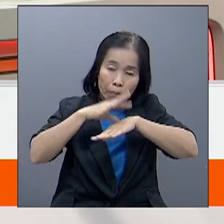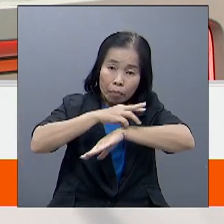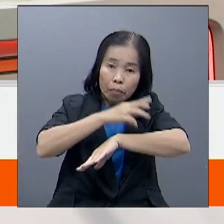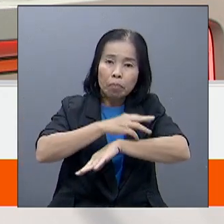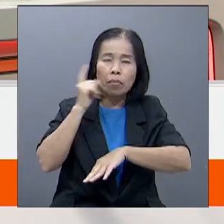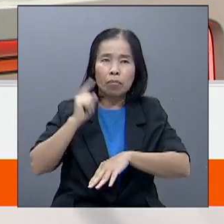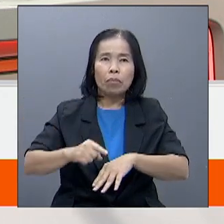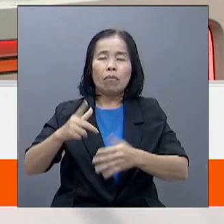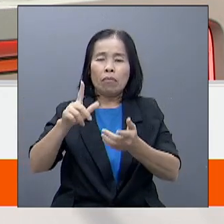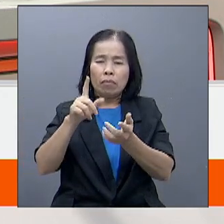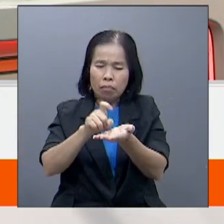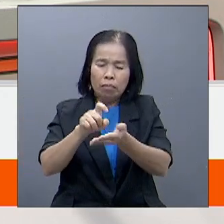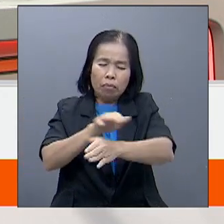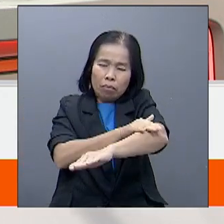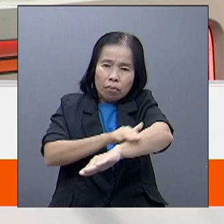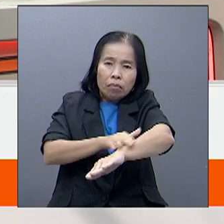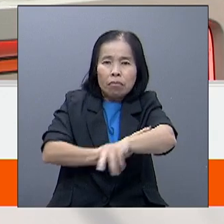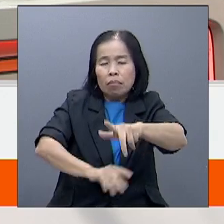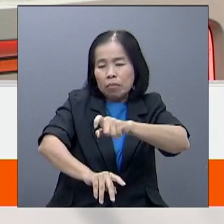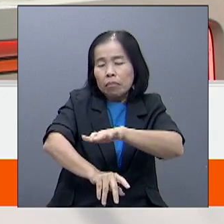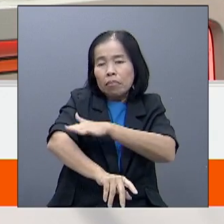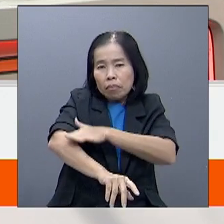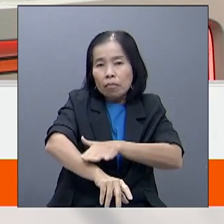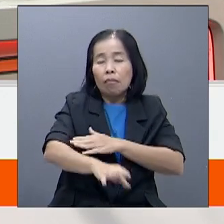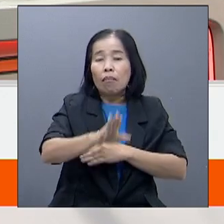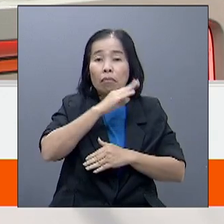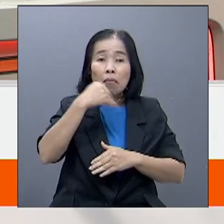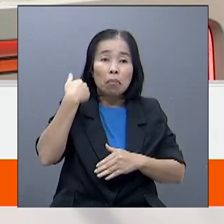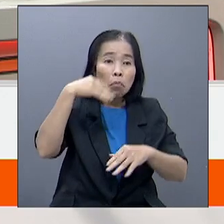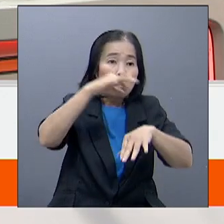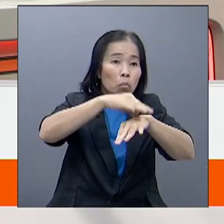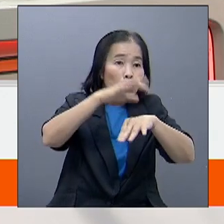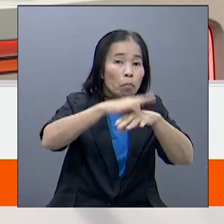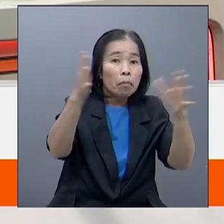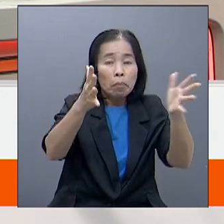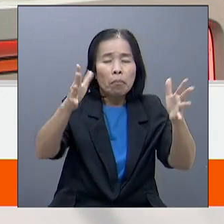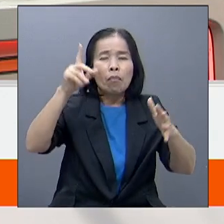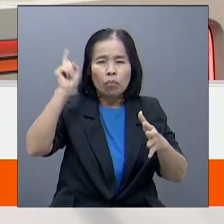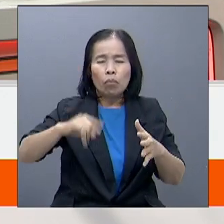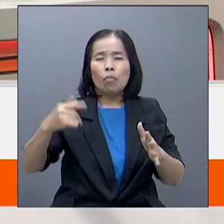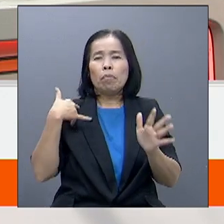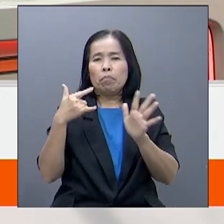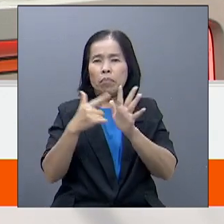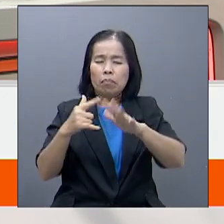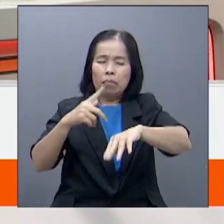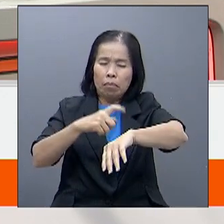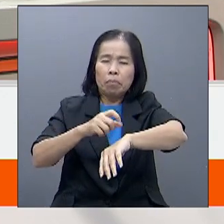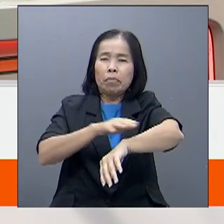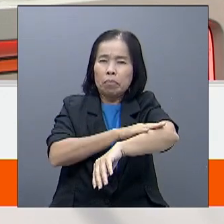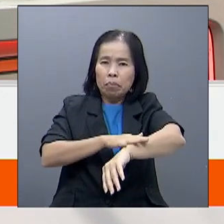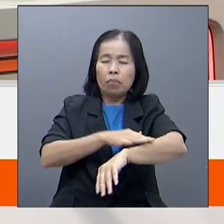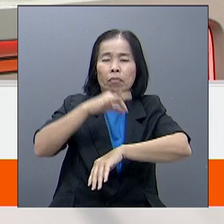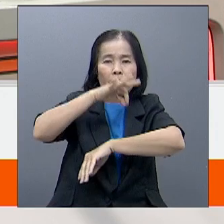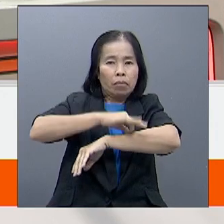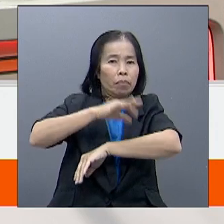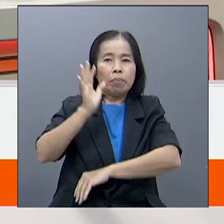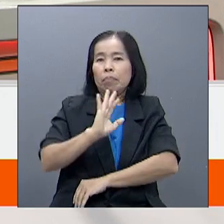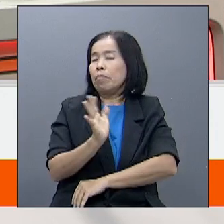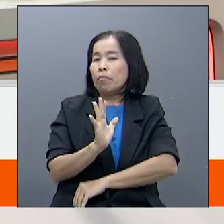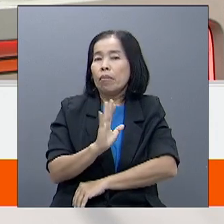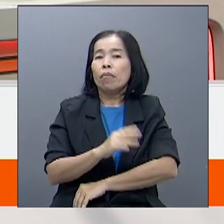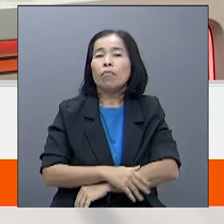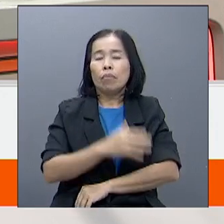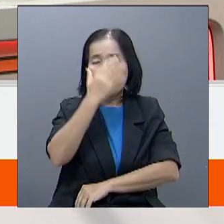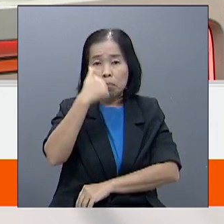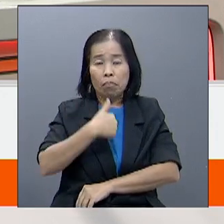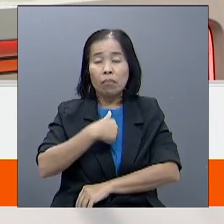งไว้นะครับหรือบริเวณที่มีการระบาดของไข้เลือดออกขอให้พวกเราช่วยกันทายากันยุงอย่าให้ยุงกัดเพราะเราเป็นคนหนึ่งนะครับ